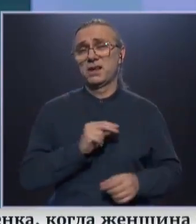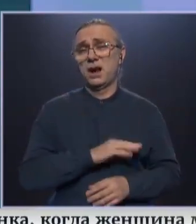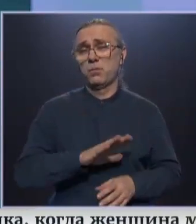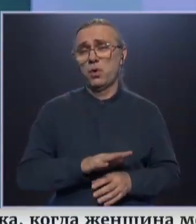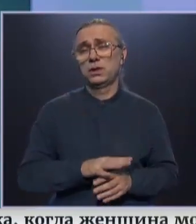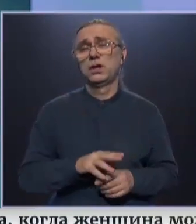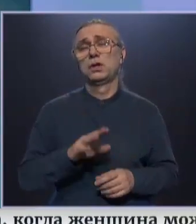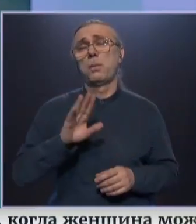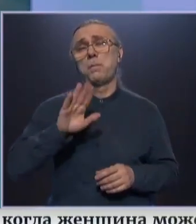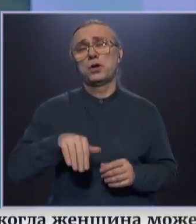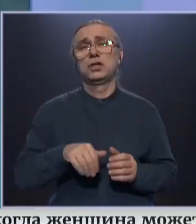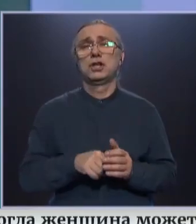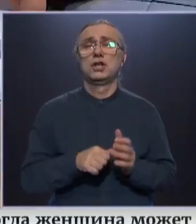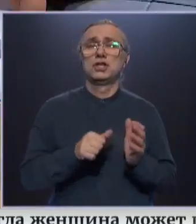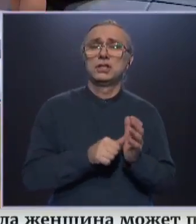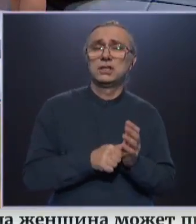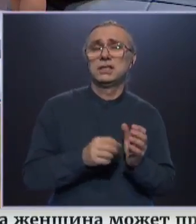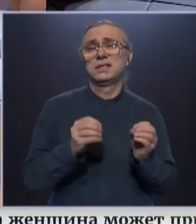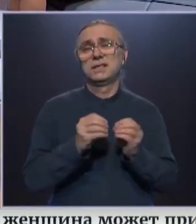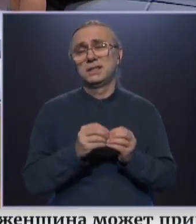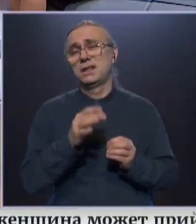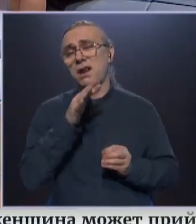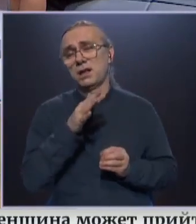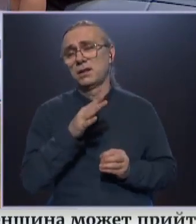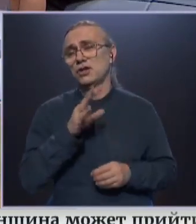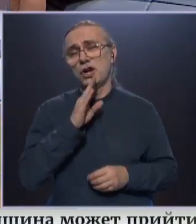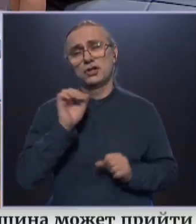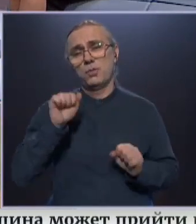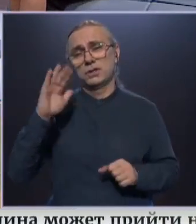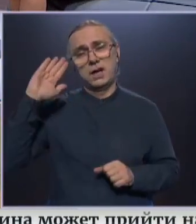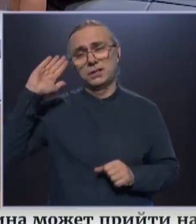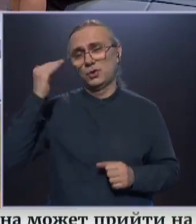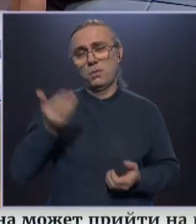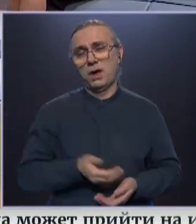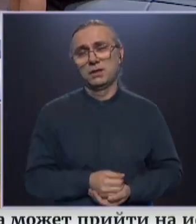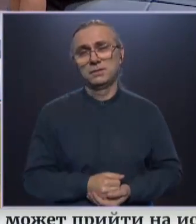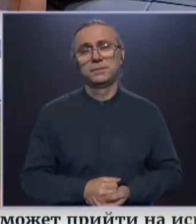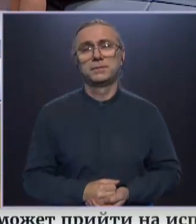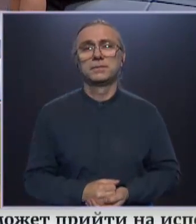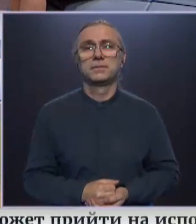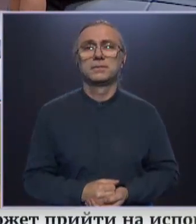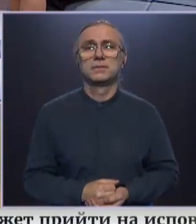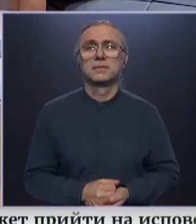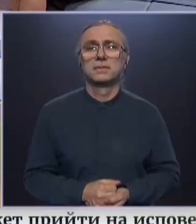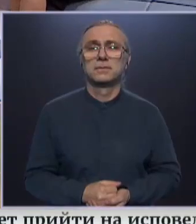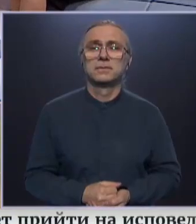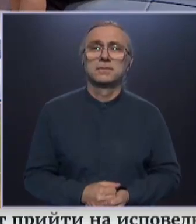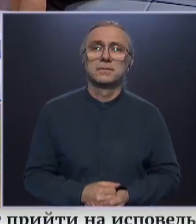после 60-65 лет она обычно сходит с ума. Вот, ух ты. Да, это вот ну, почти